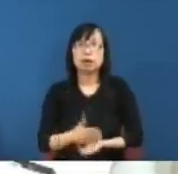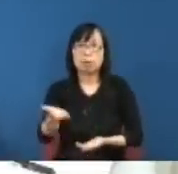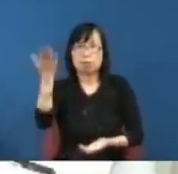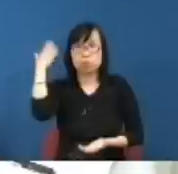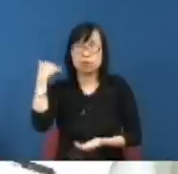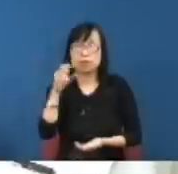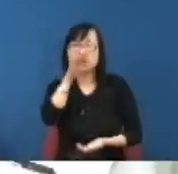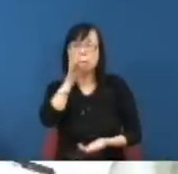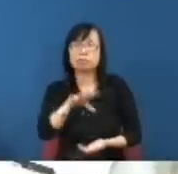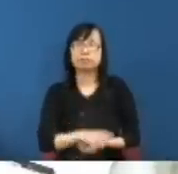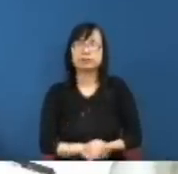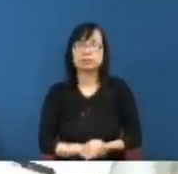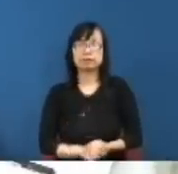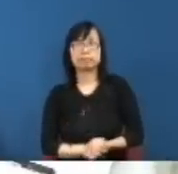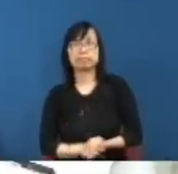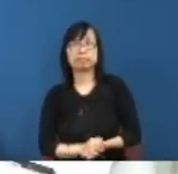我哋講話